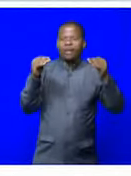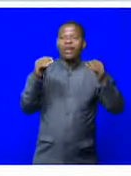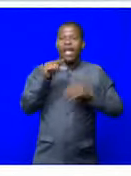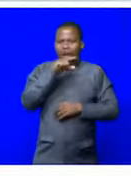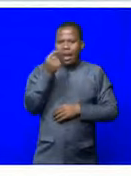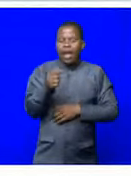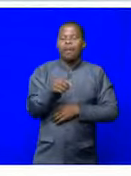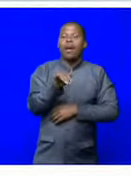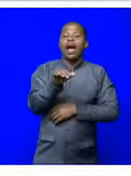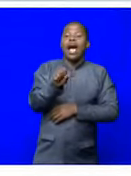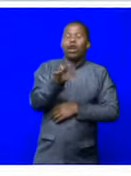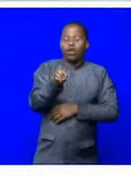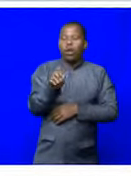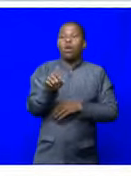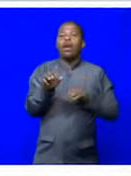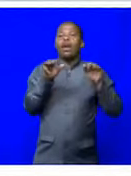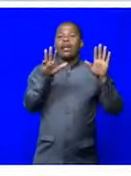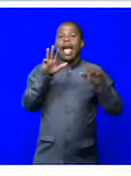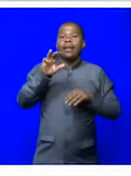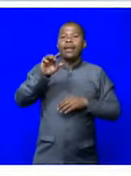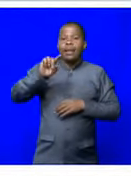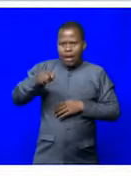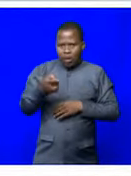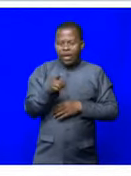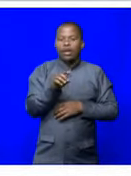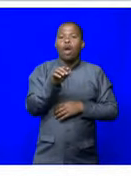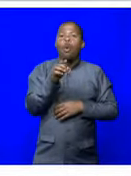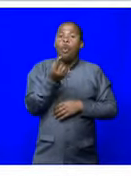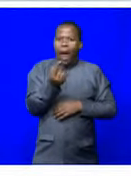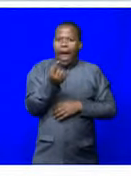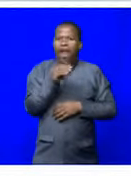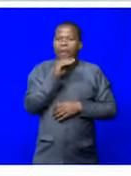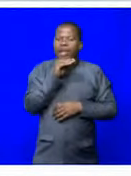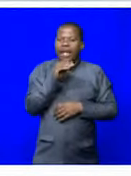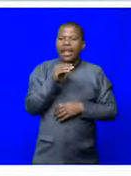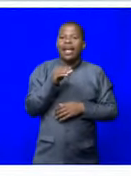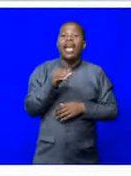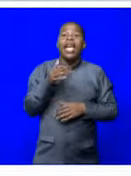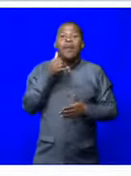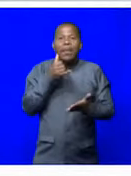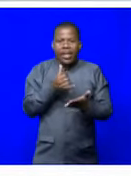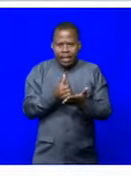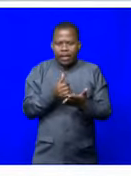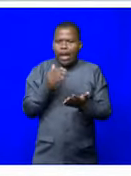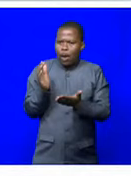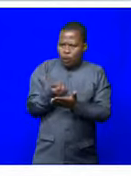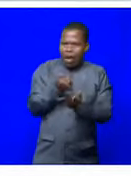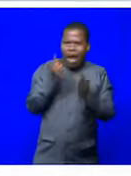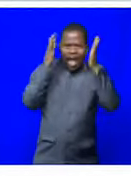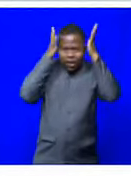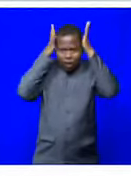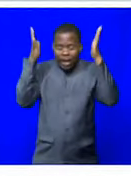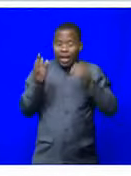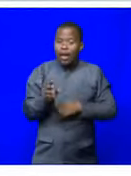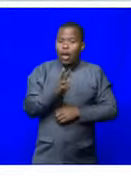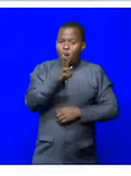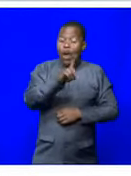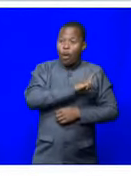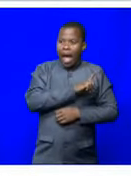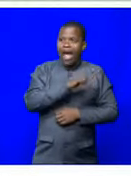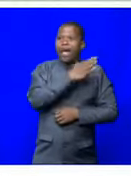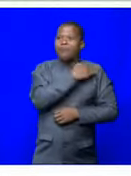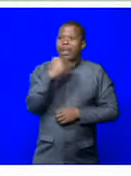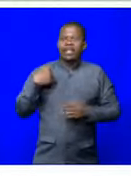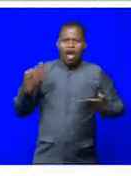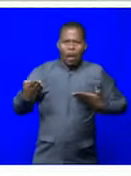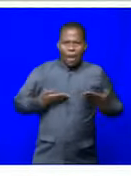9001 njengoba indvuna yelitiko lethu emabhizinisi nekuthengiselana manqoba khumalo seyimemetele kwekuthi lelizinga selikhona lapha